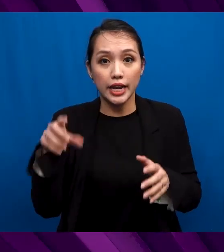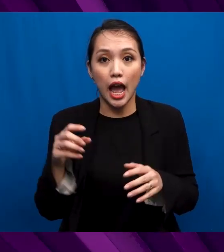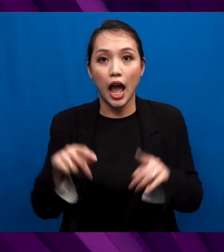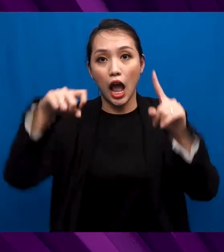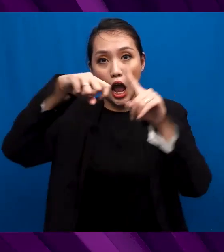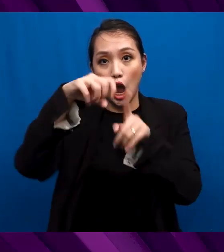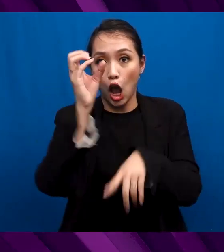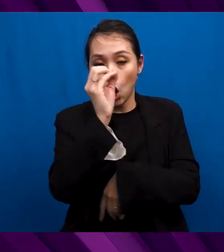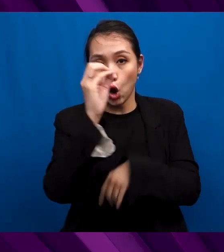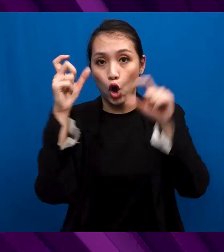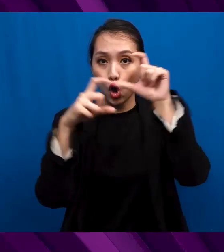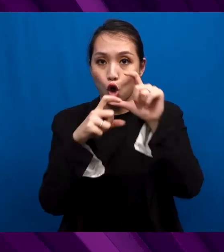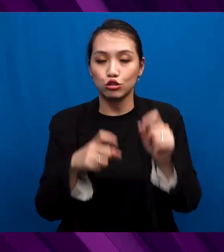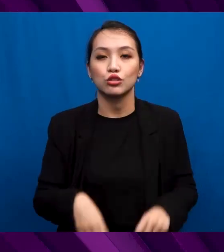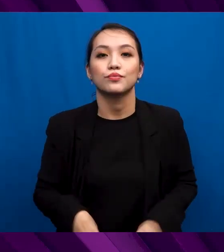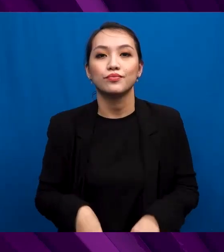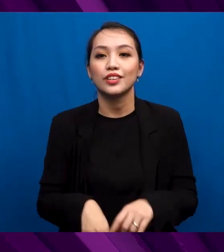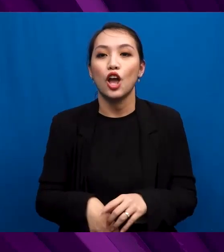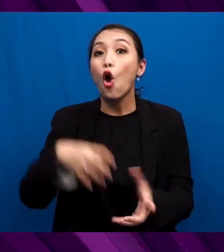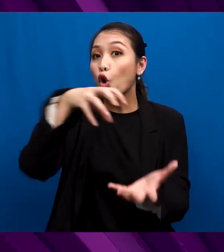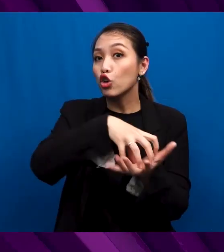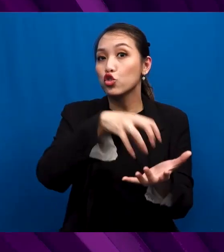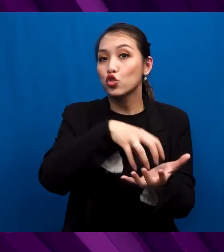pria dan wanita. Mungkin di Indonesia nggak banyak, tapi di luar negeri ada.